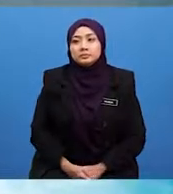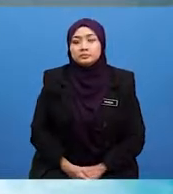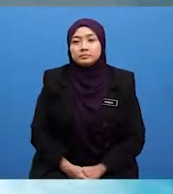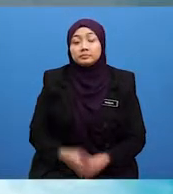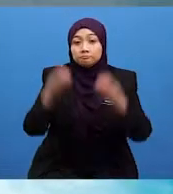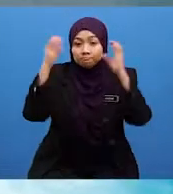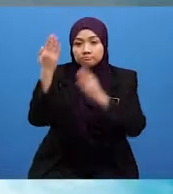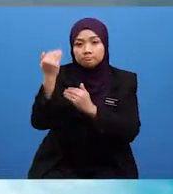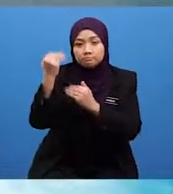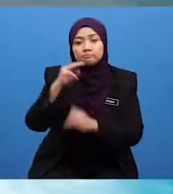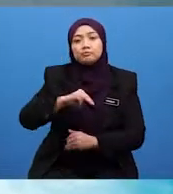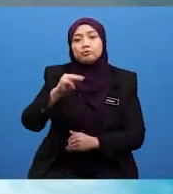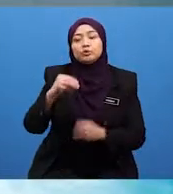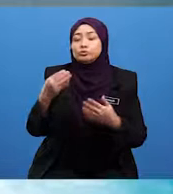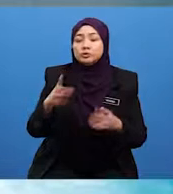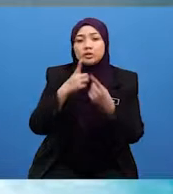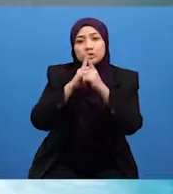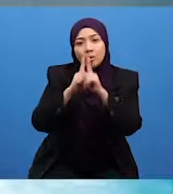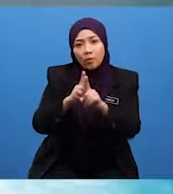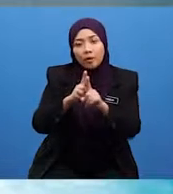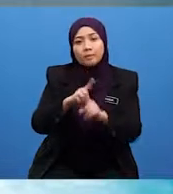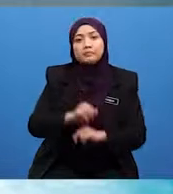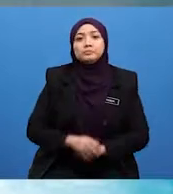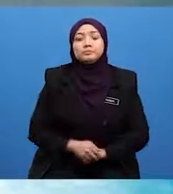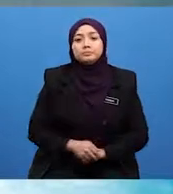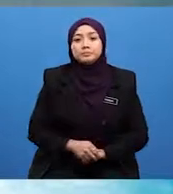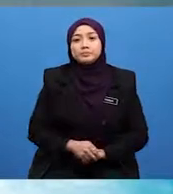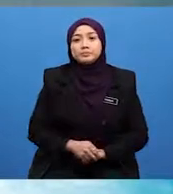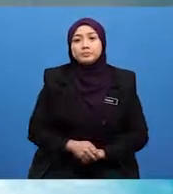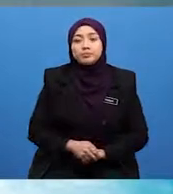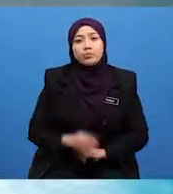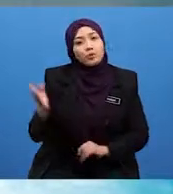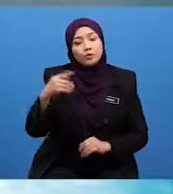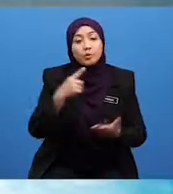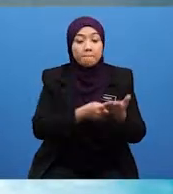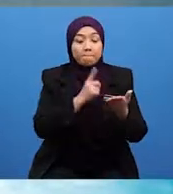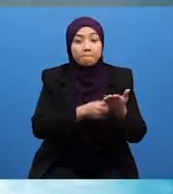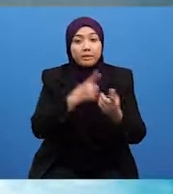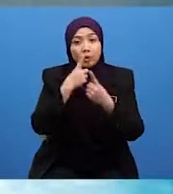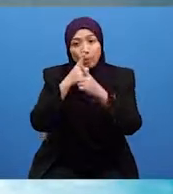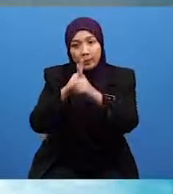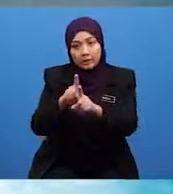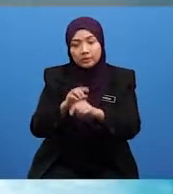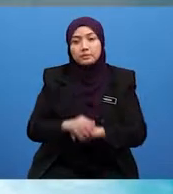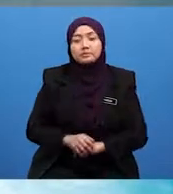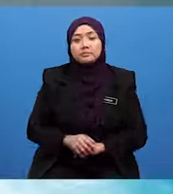Cikgu berharap murid-murid telah menjawab soalan tadi. Mari kita bincang jawapan.